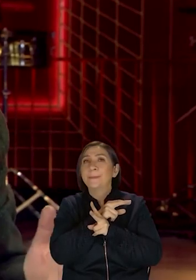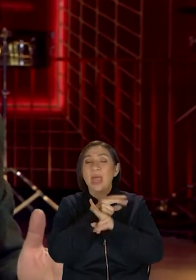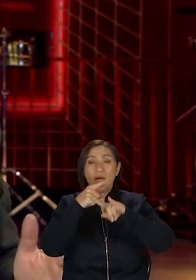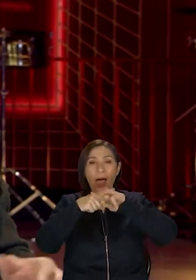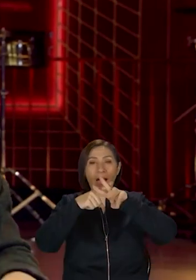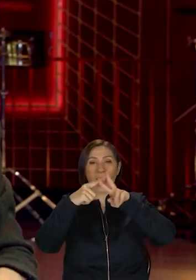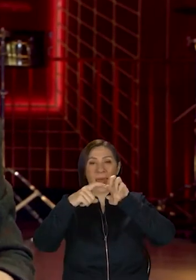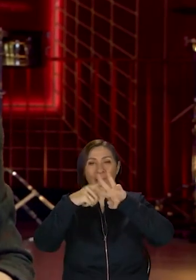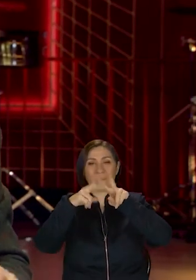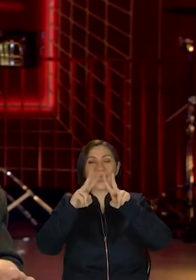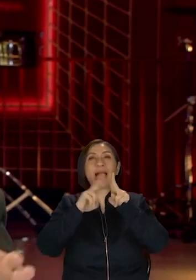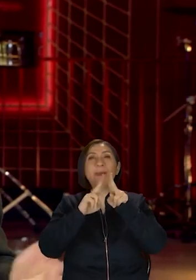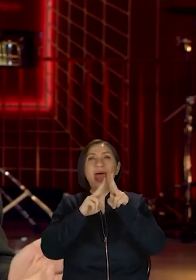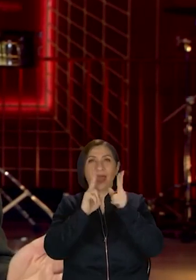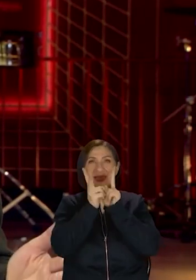Harem Kabare'de